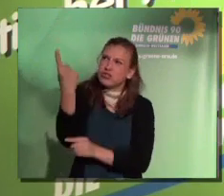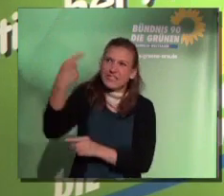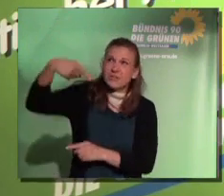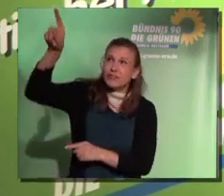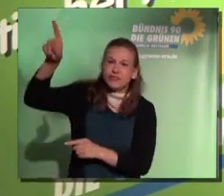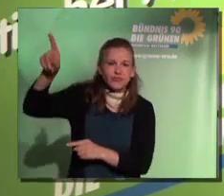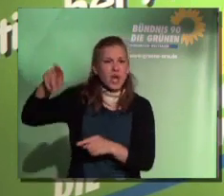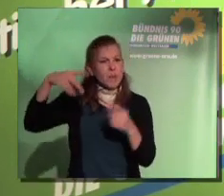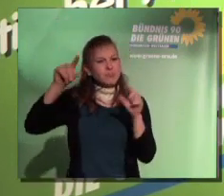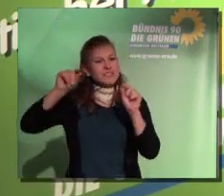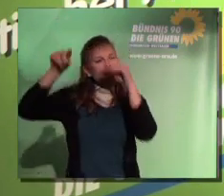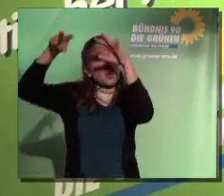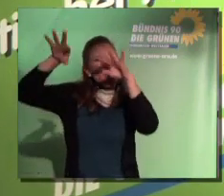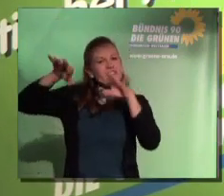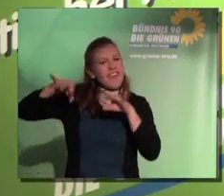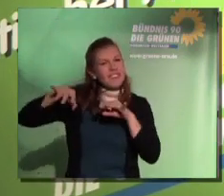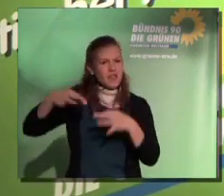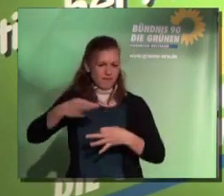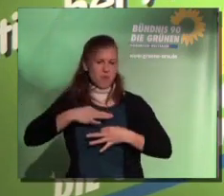gefallen.